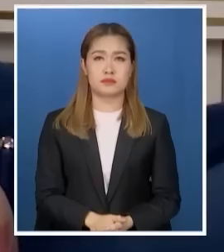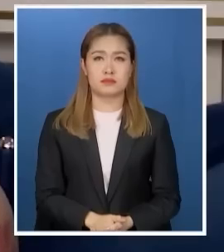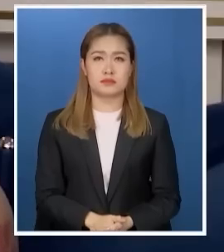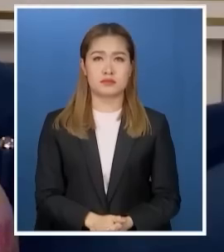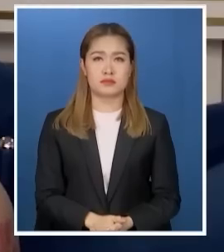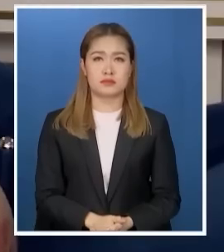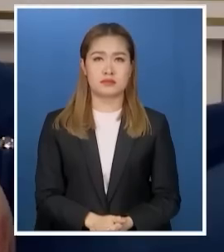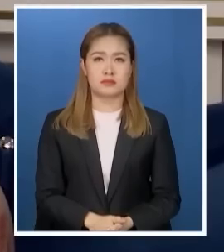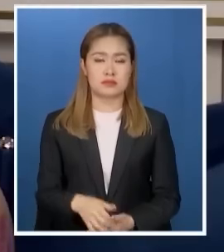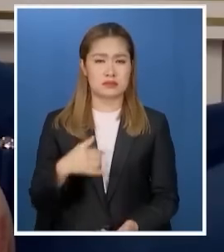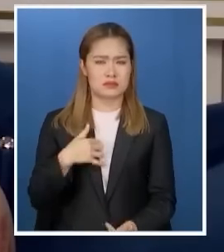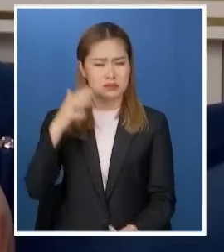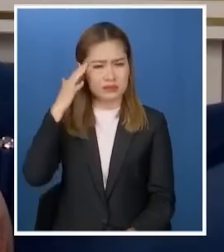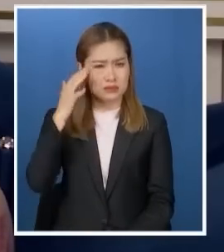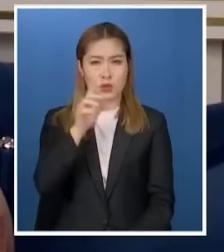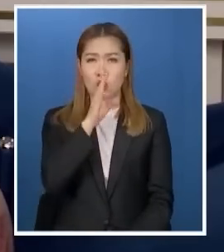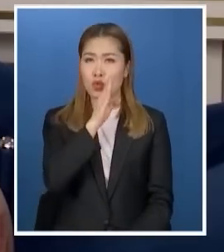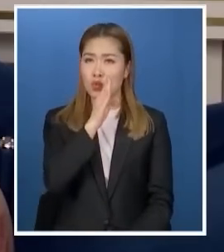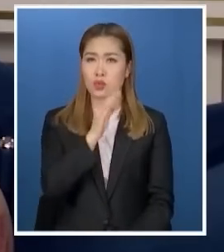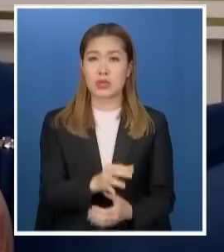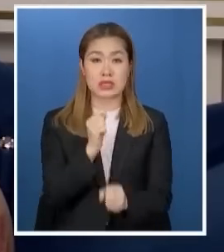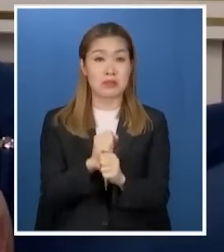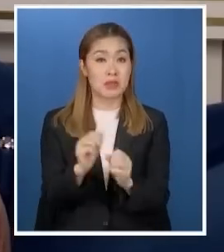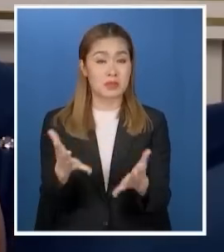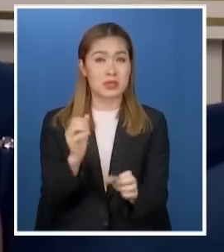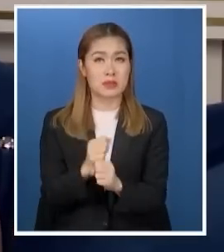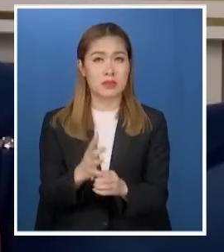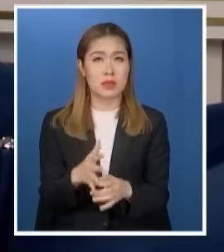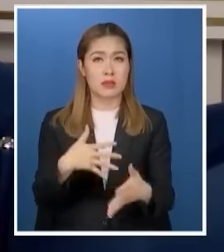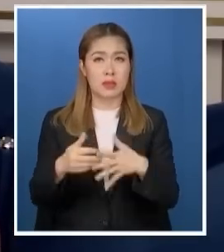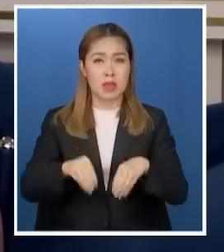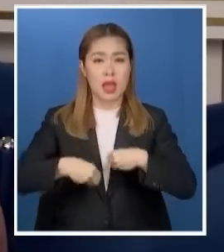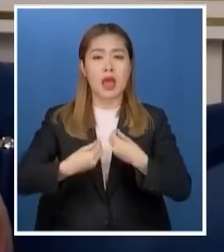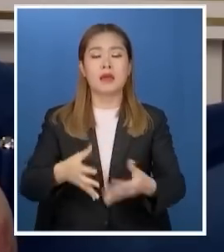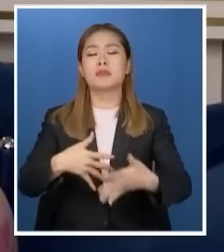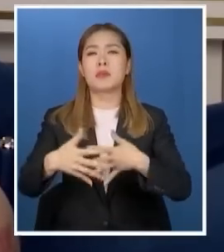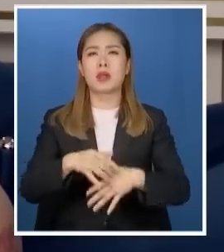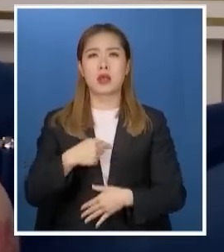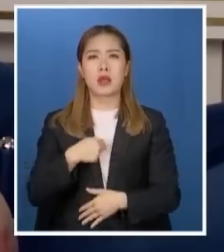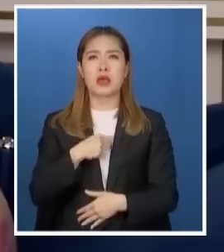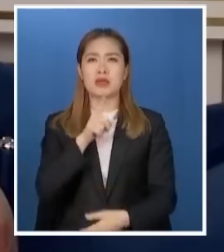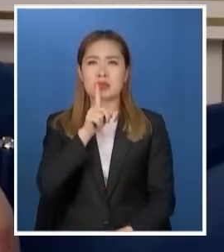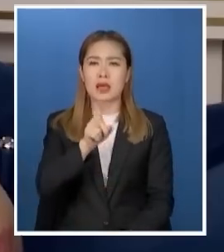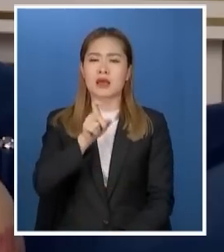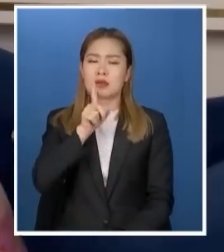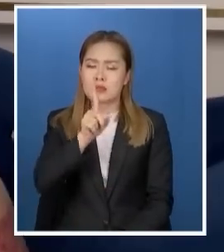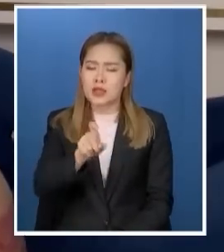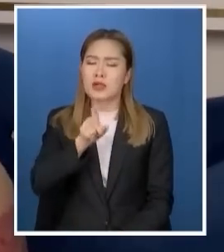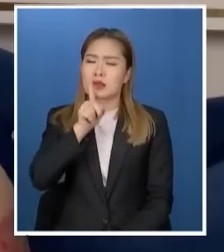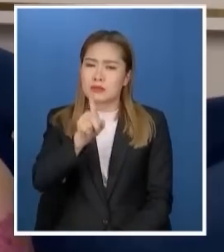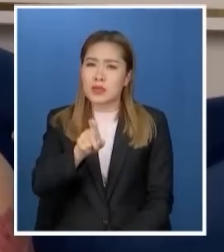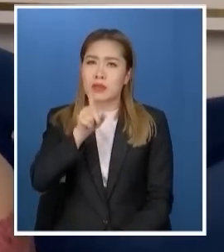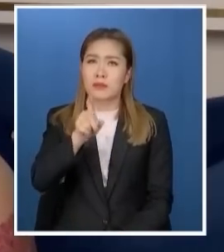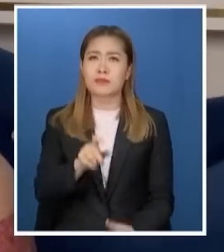โลบายของจิตวิทยาว่าถ้าคนเราถ้าไม่ได้ทำอะไรจะโหสิกรรมลูกทำไมเราก็ค่อย